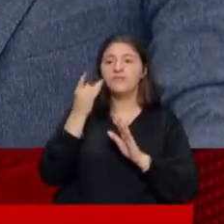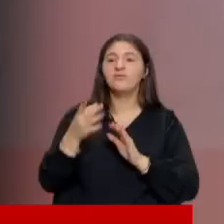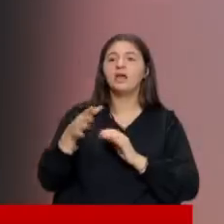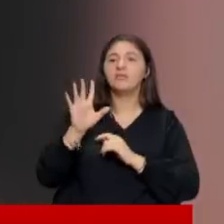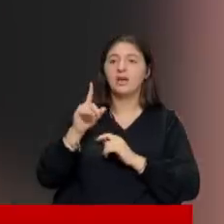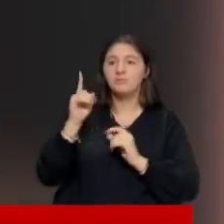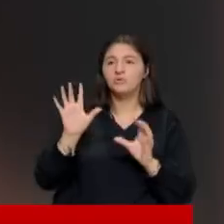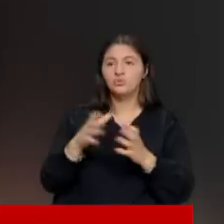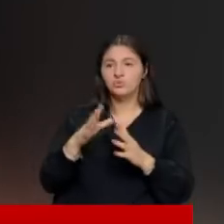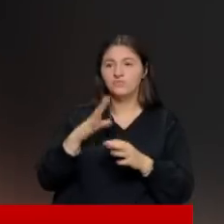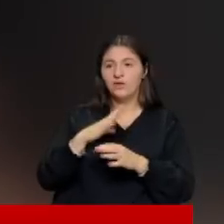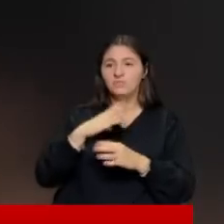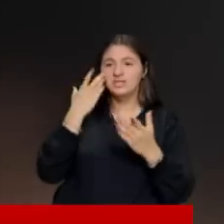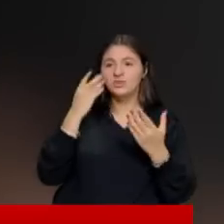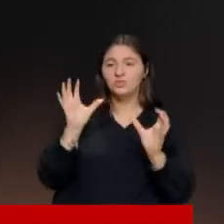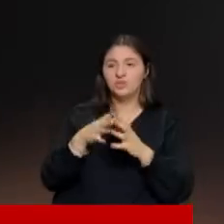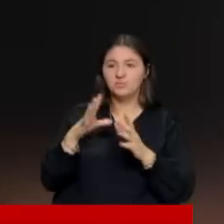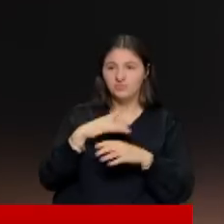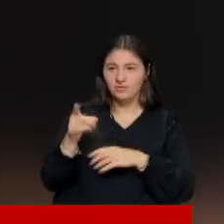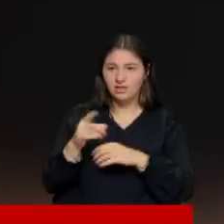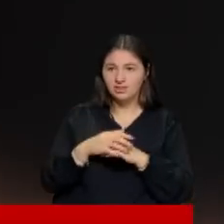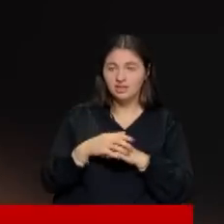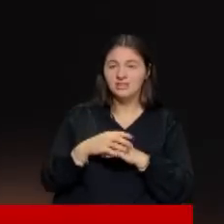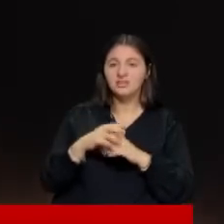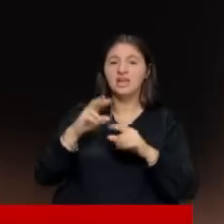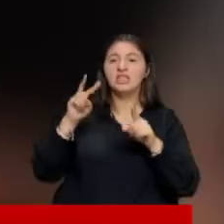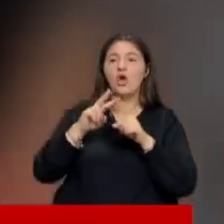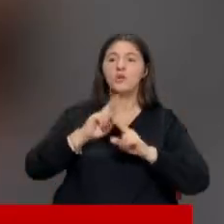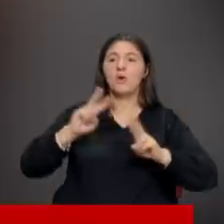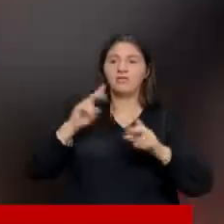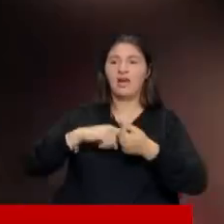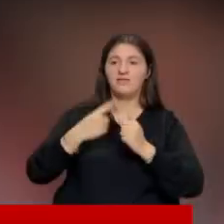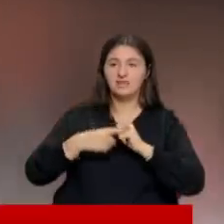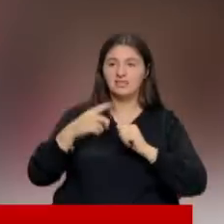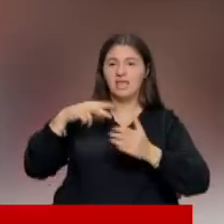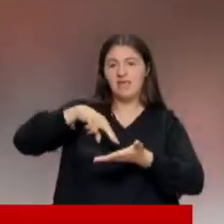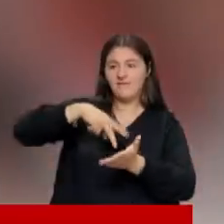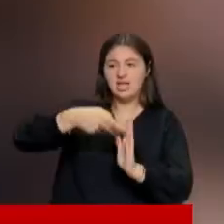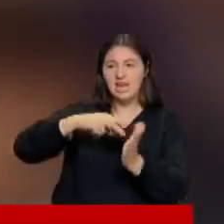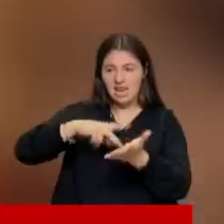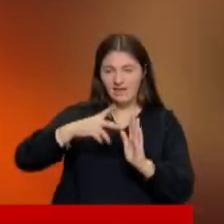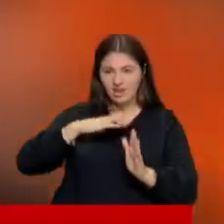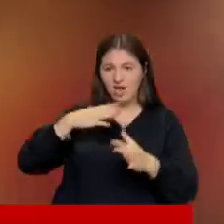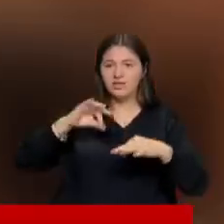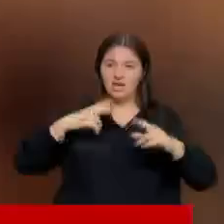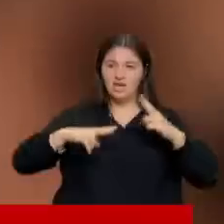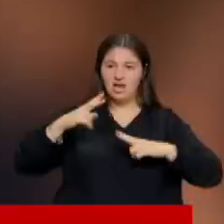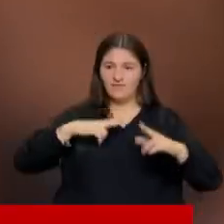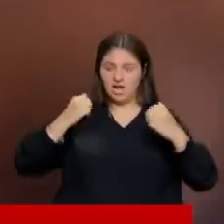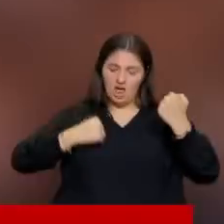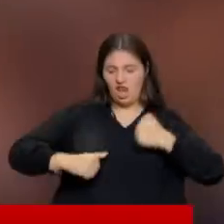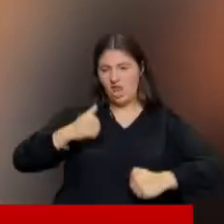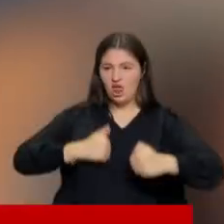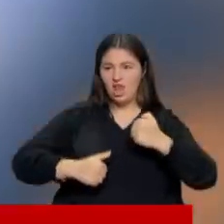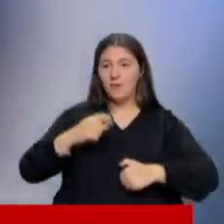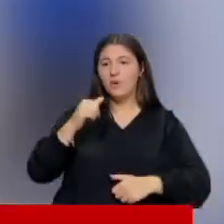bir grup var bir izleyici grubu şimdi yok moda haftasında işte defileler var hazırlanan kıyafetleri giyiyorlar